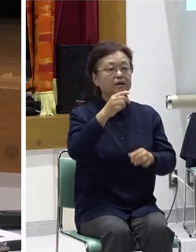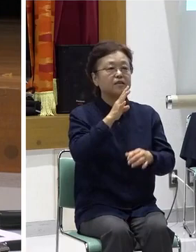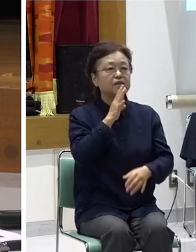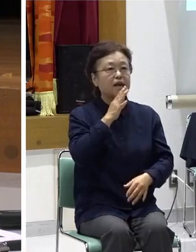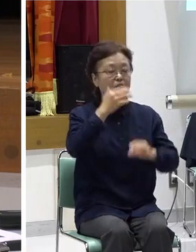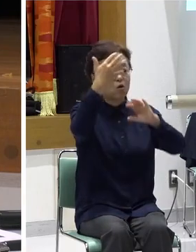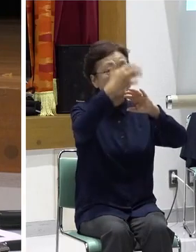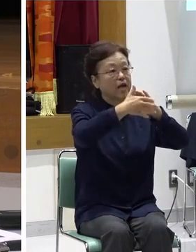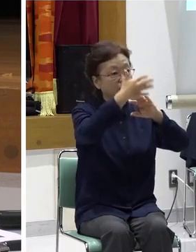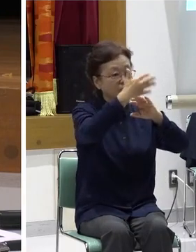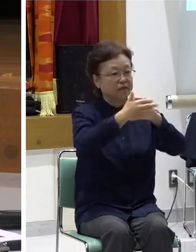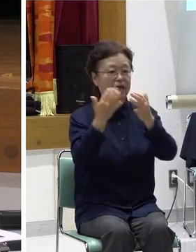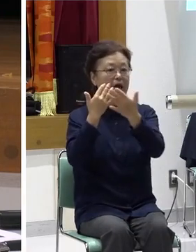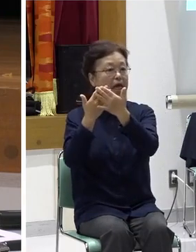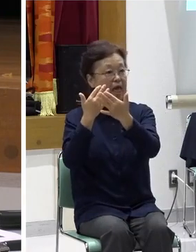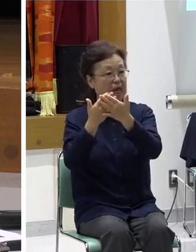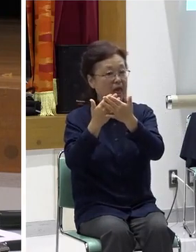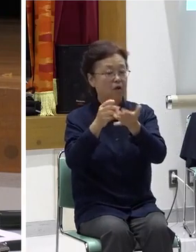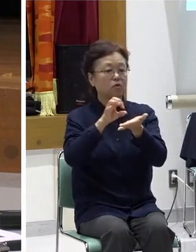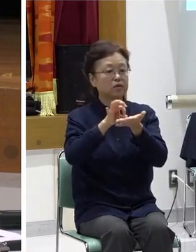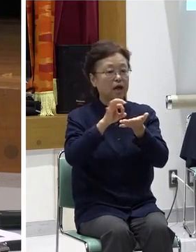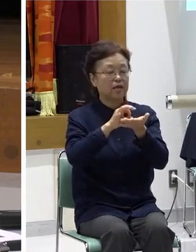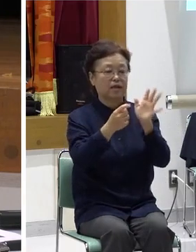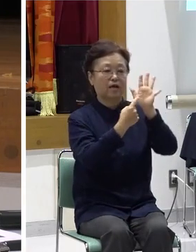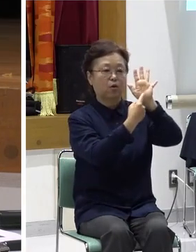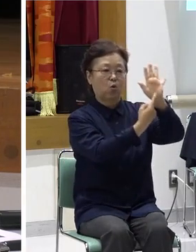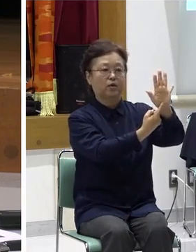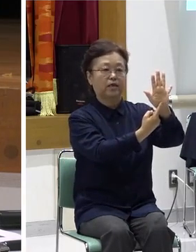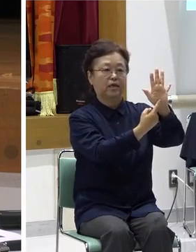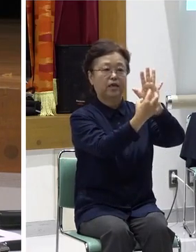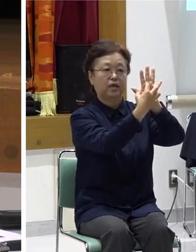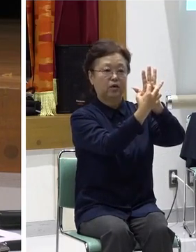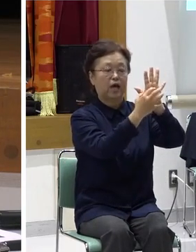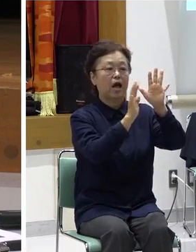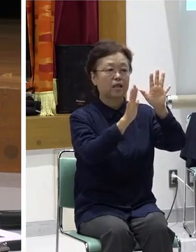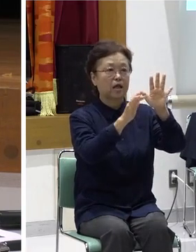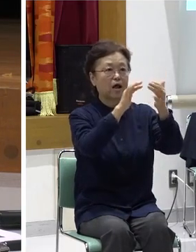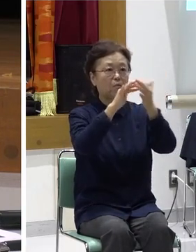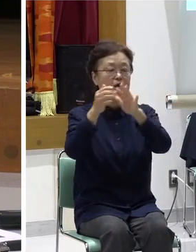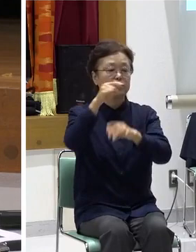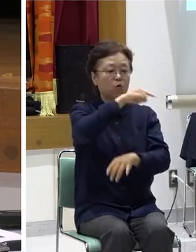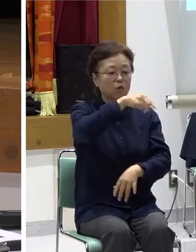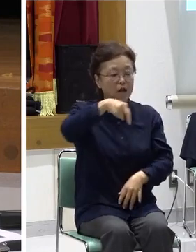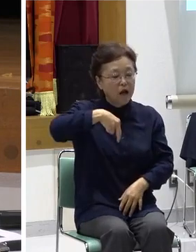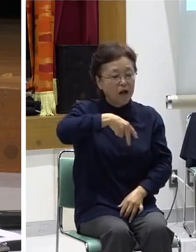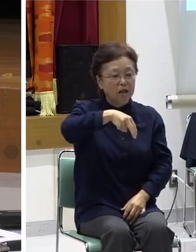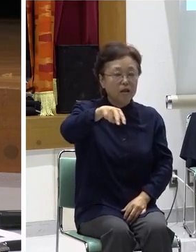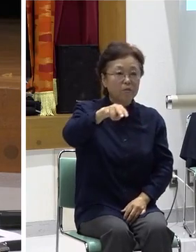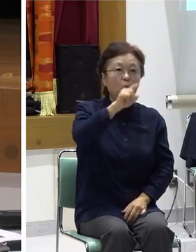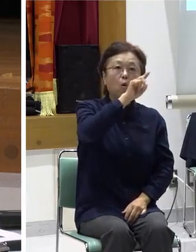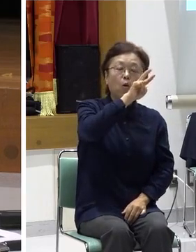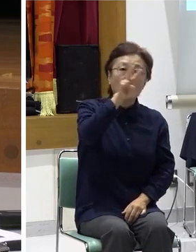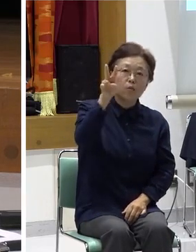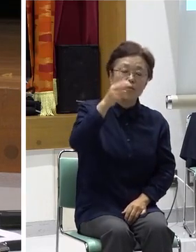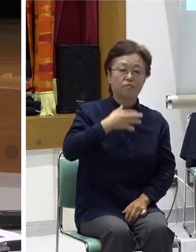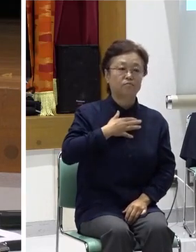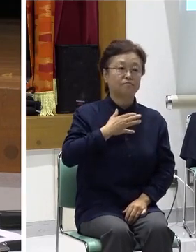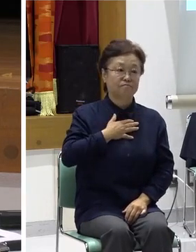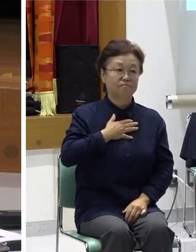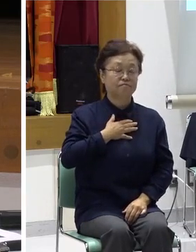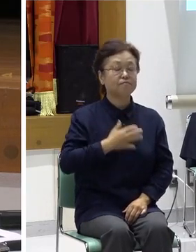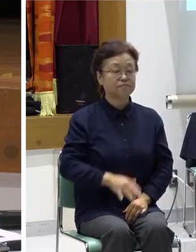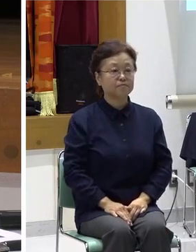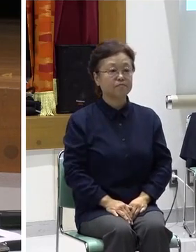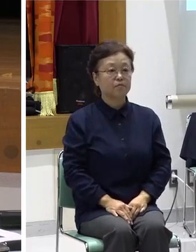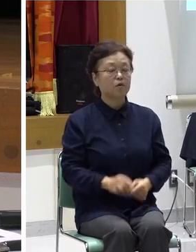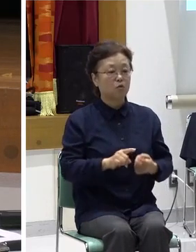とか絵であったりとか、そういう表記があればすごく街中あったらいいのかなというちょっと思っております。で、あと